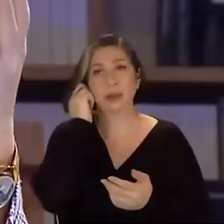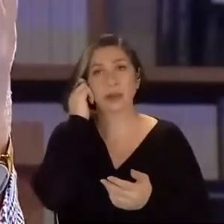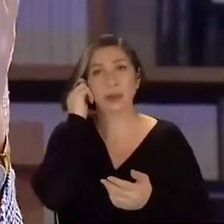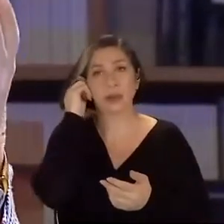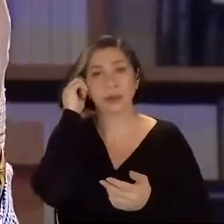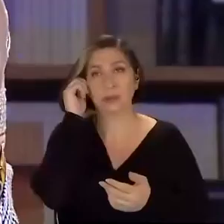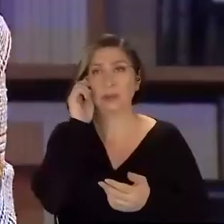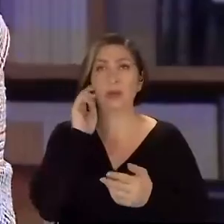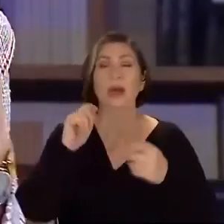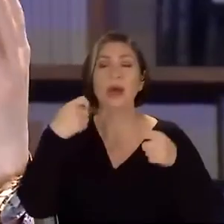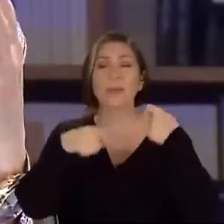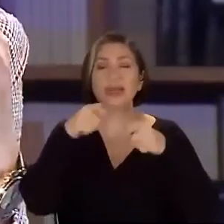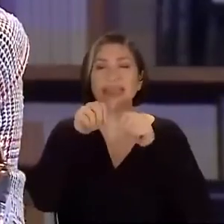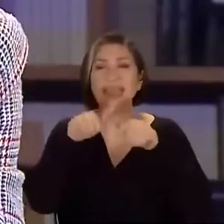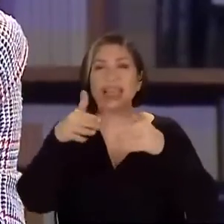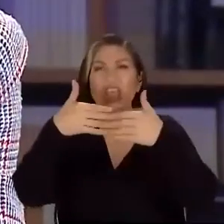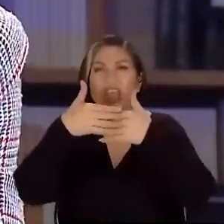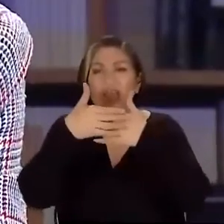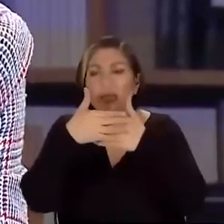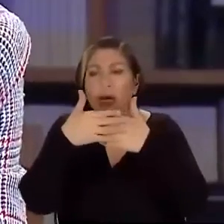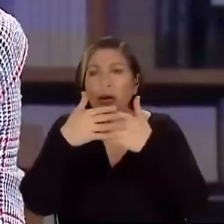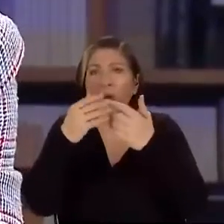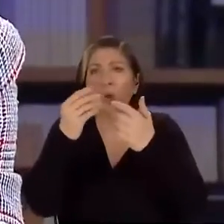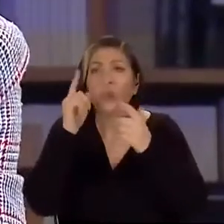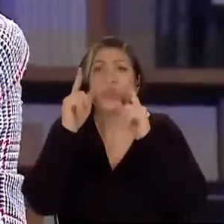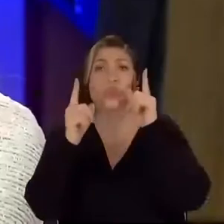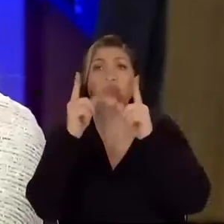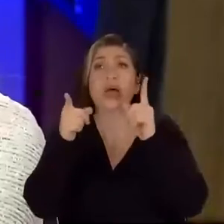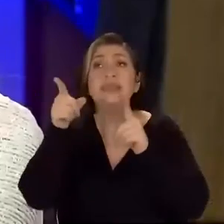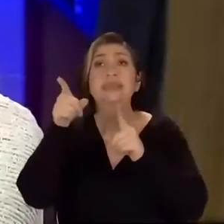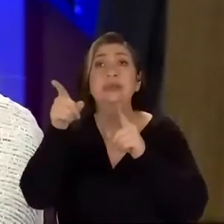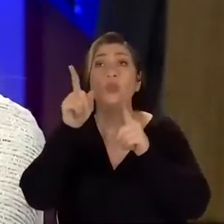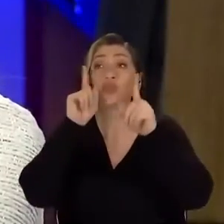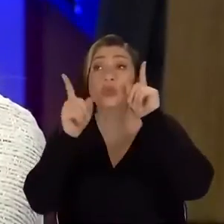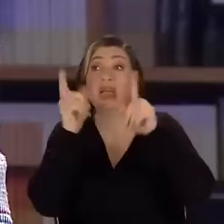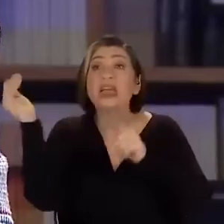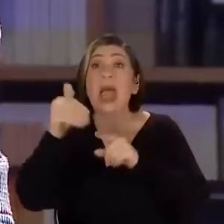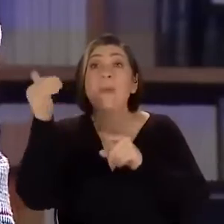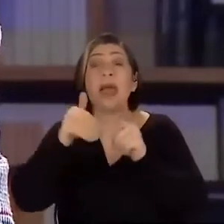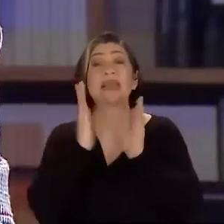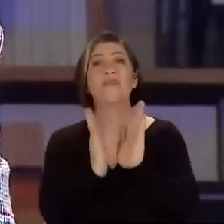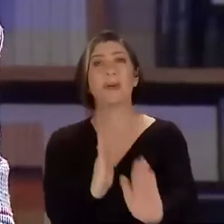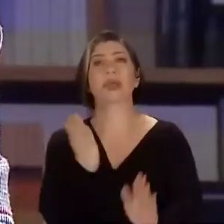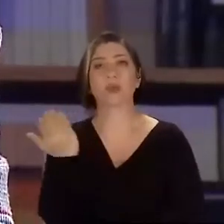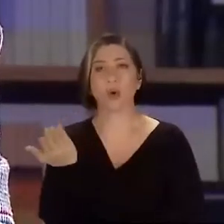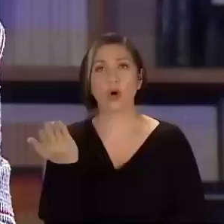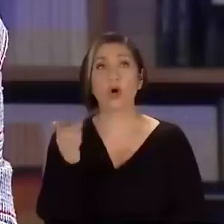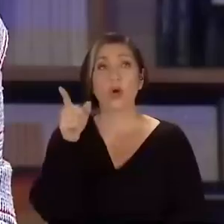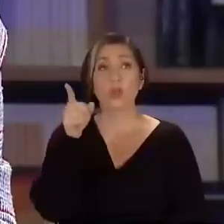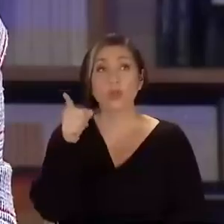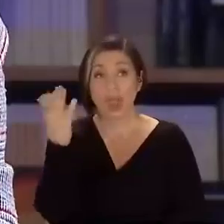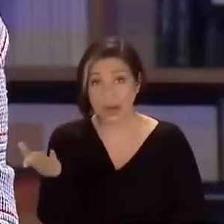bankacılık sistemi içerisindeki bir takım uyanıklar. Bu uyanıklar geliyor ve gelmeye devam ediyor zaten.